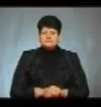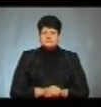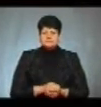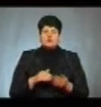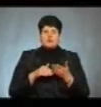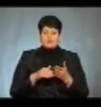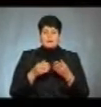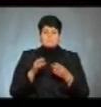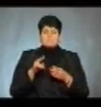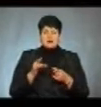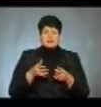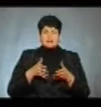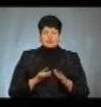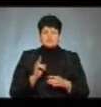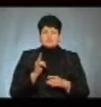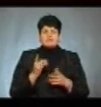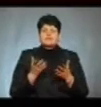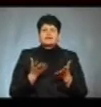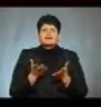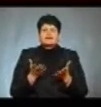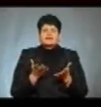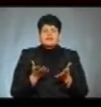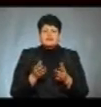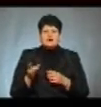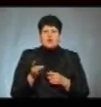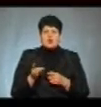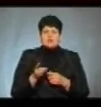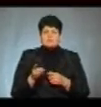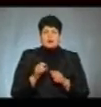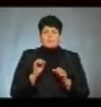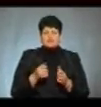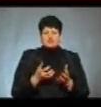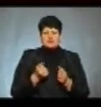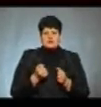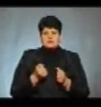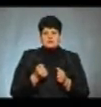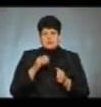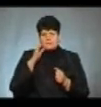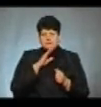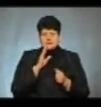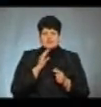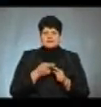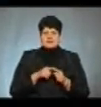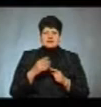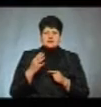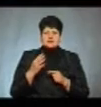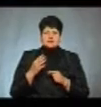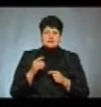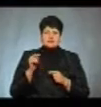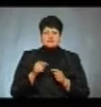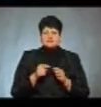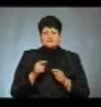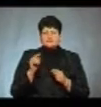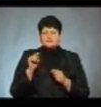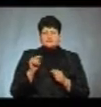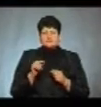Допомога при народженні дитини. Нагадайте, зокрема, який розмір можуть отримувати це батьки? Це понад 41 тисяча, і виплачується